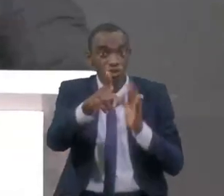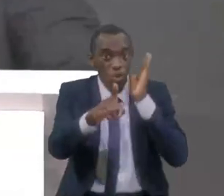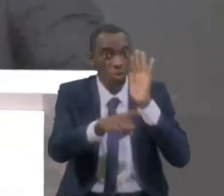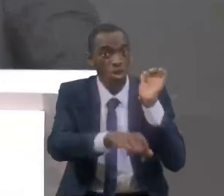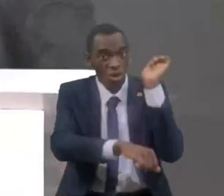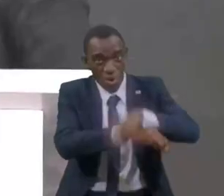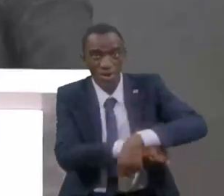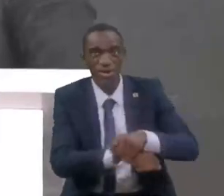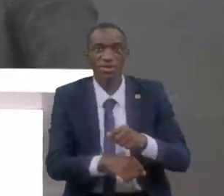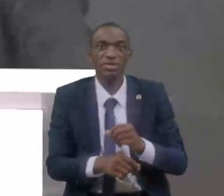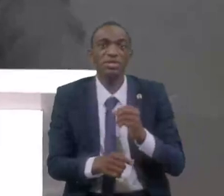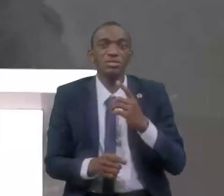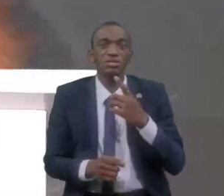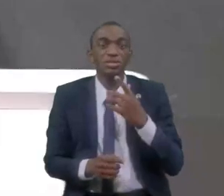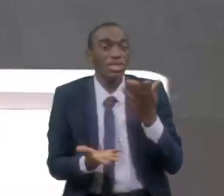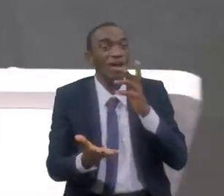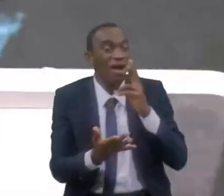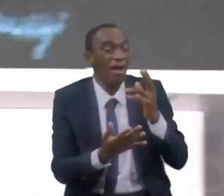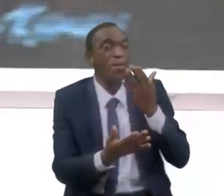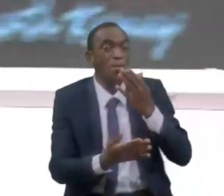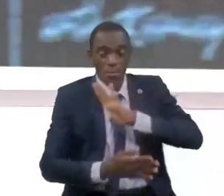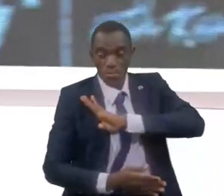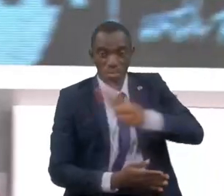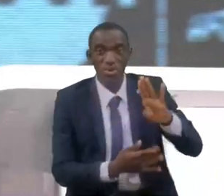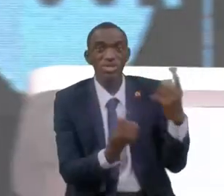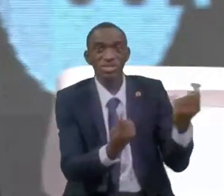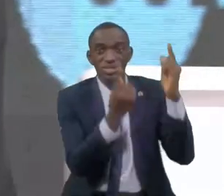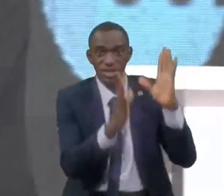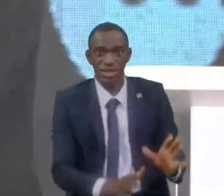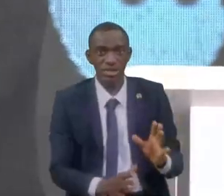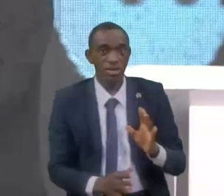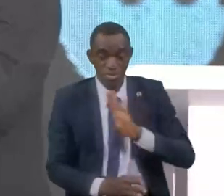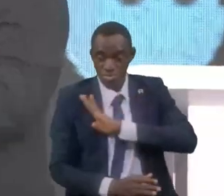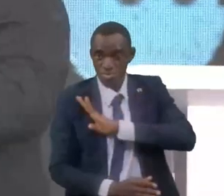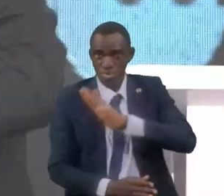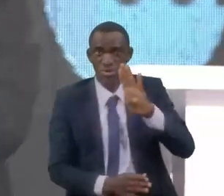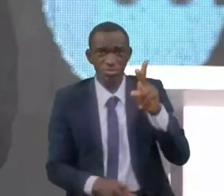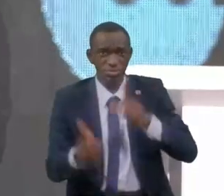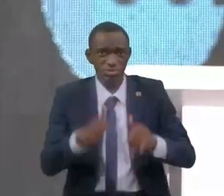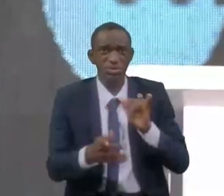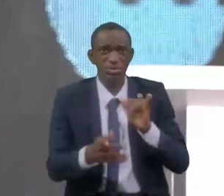veut vaincre, il y a des pécheurs audacieux. Ces pécheurs sont audacieux.